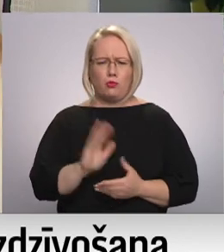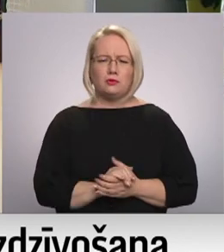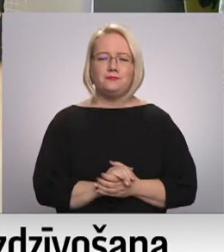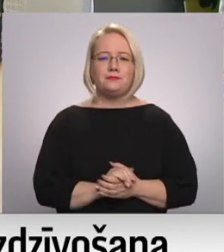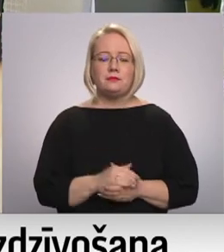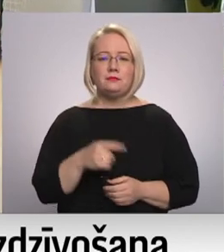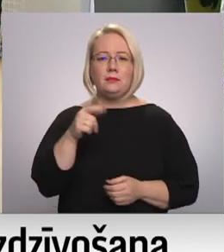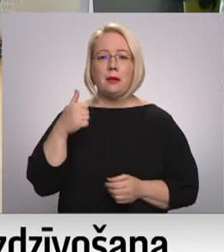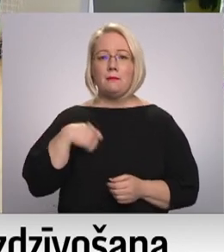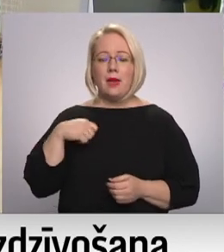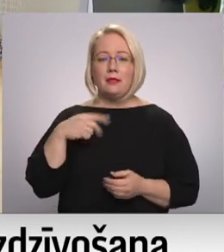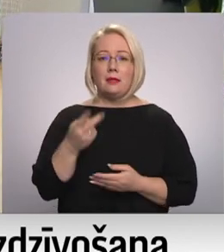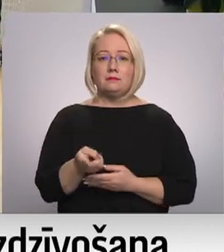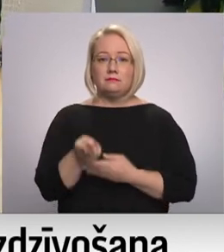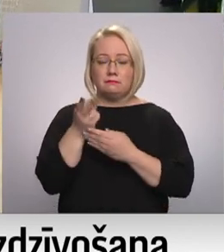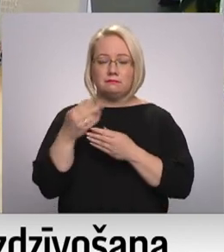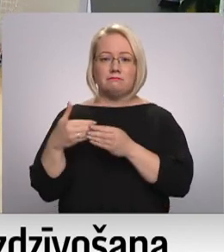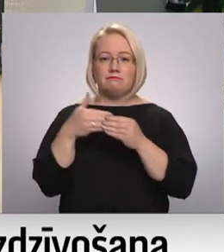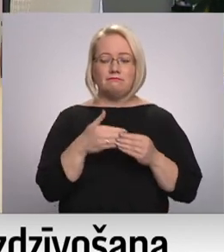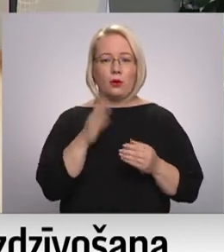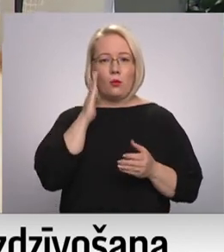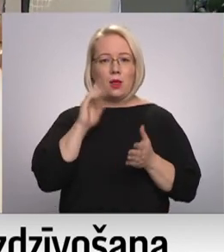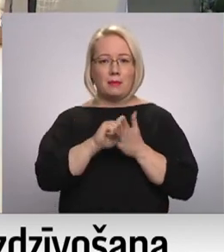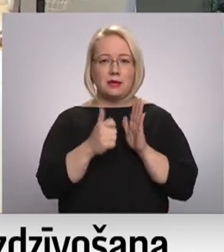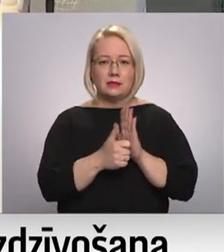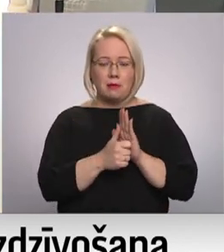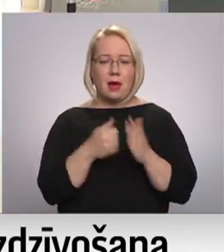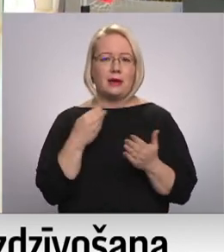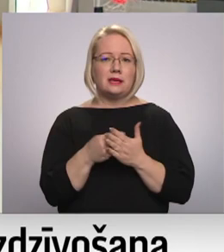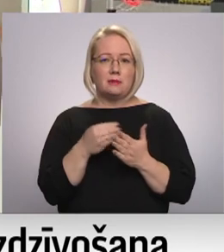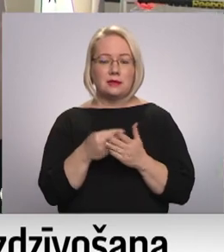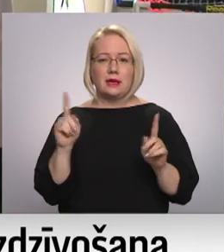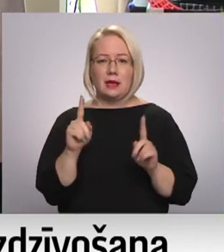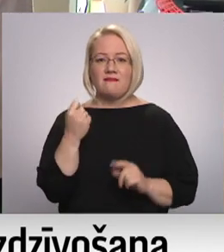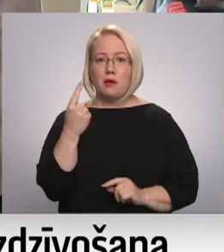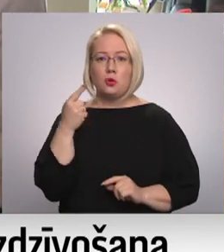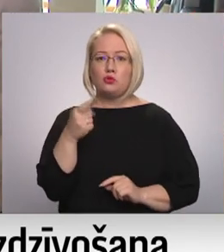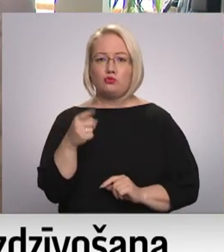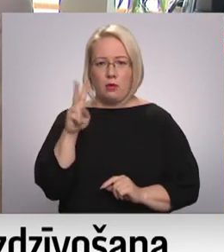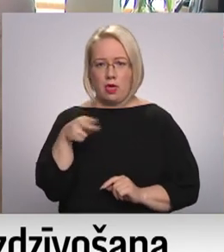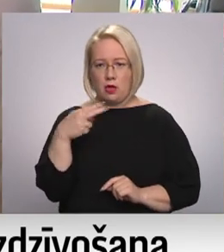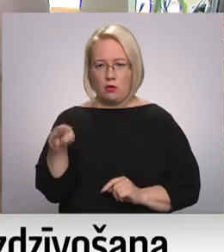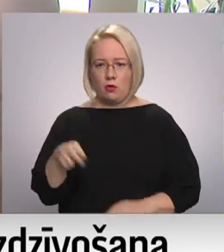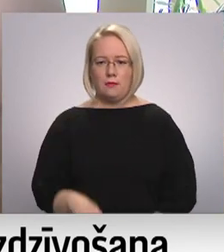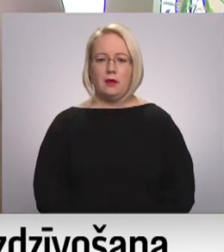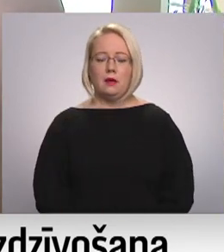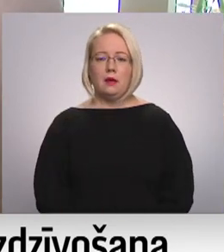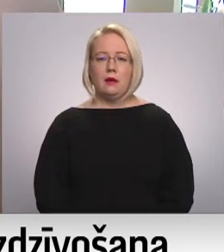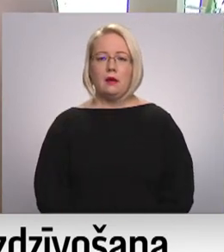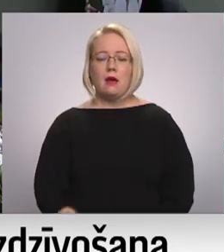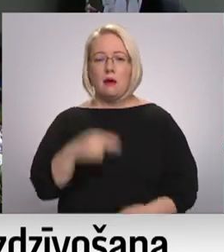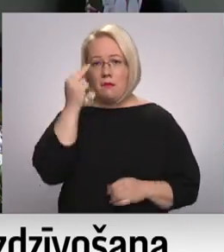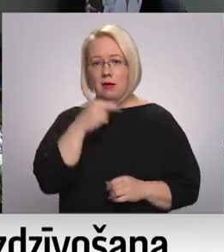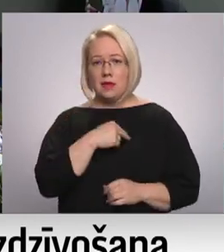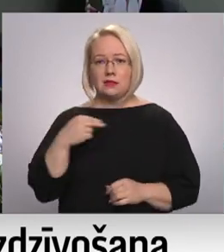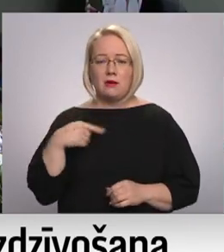Pacēlāji, kas Karlu katru vakaru nogādā savā guļamistabā, izmaksas ir gandrīz 11 000 eiro. Un paldies Dievam, ka viņš